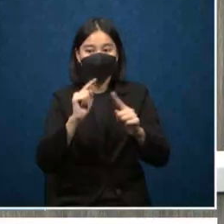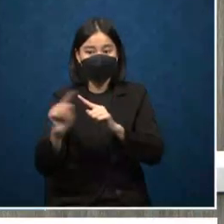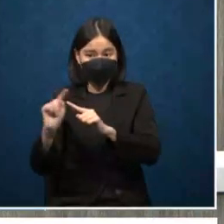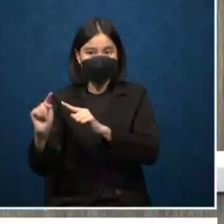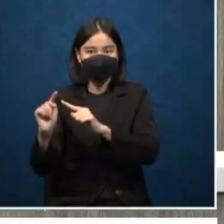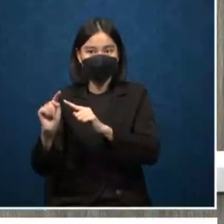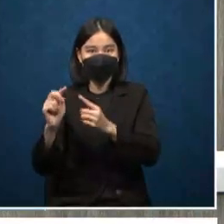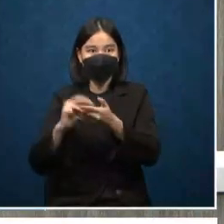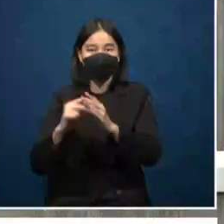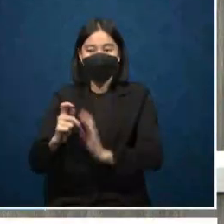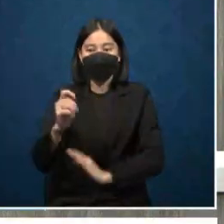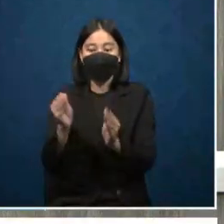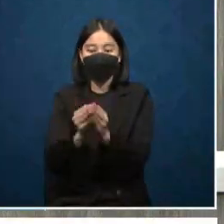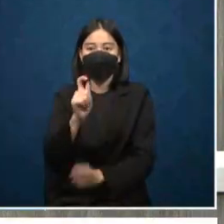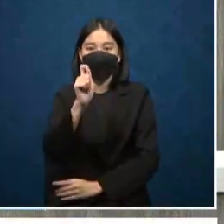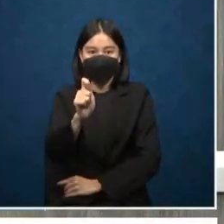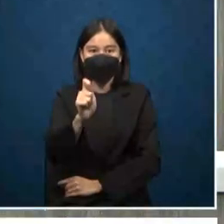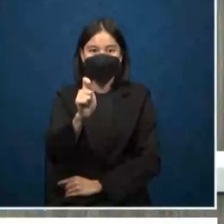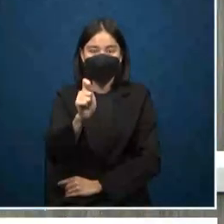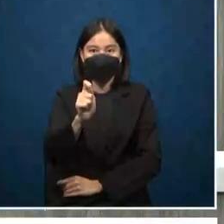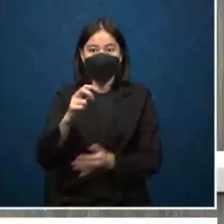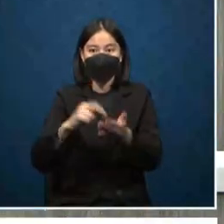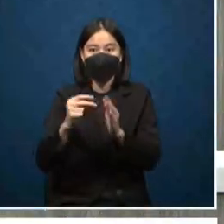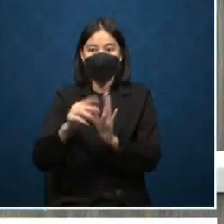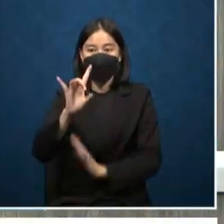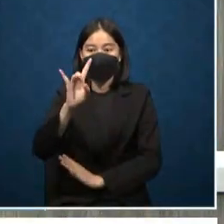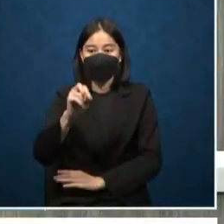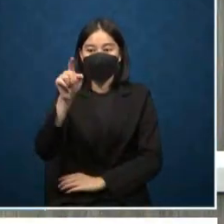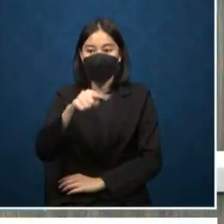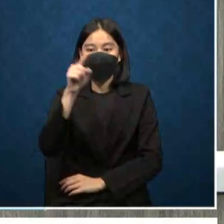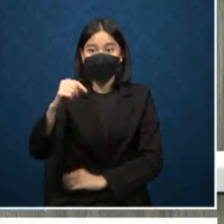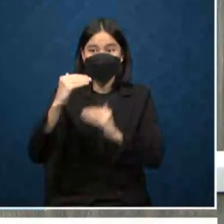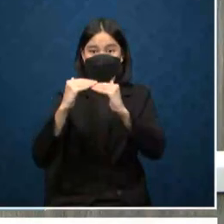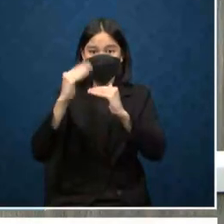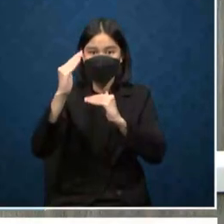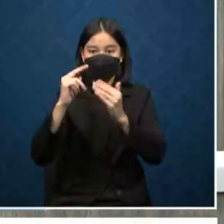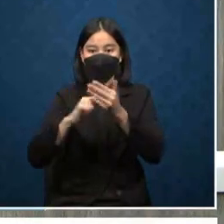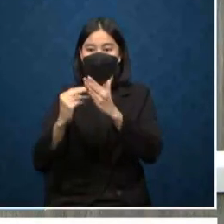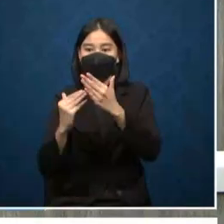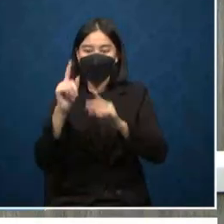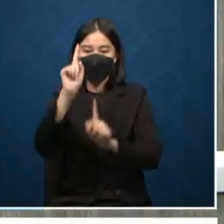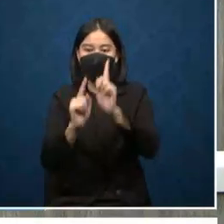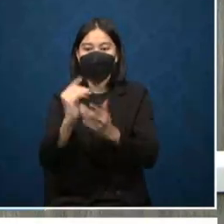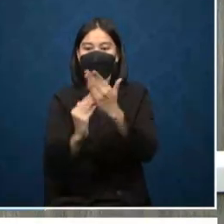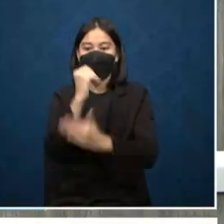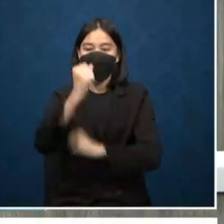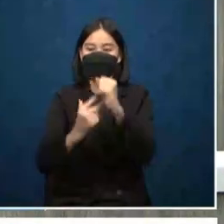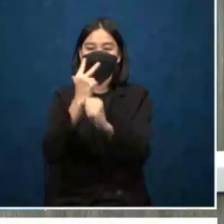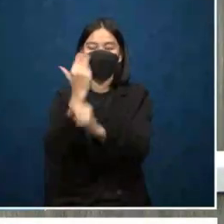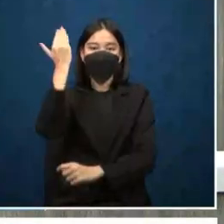ดับ A หรือเกินร้อยละ85ซึ่งเป็นเกณฑ์ผ่านการประเมินใน3ปีที่ผ่าน